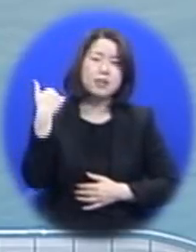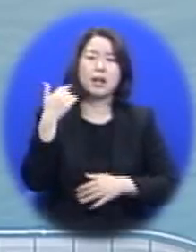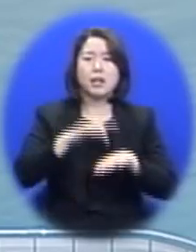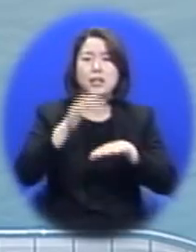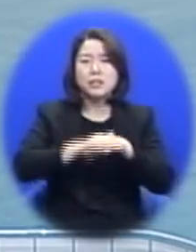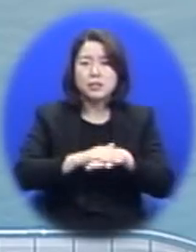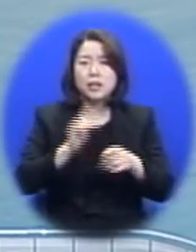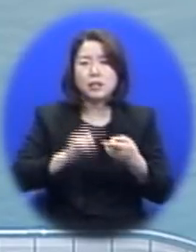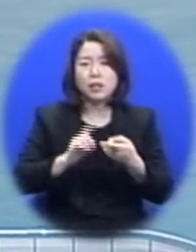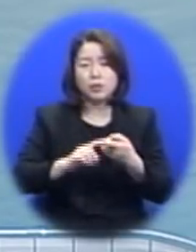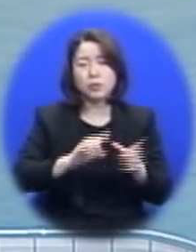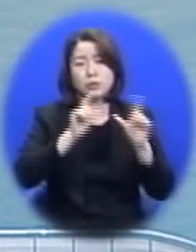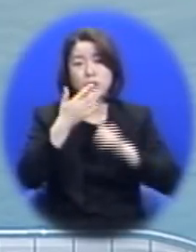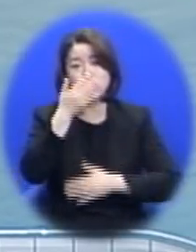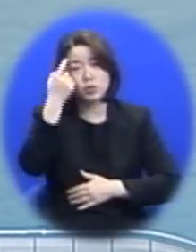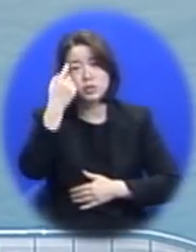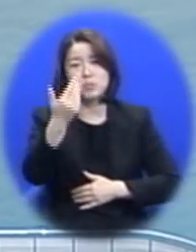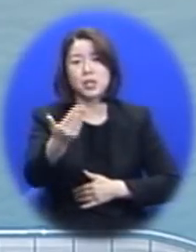있겠냐 말입니다.